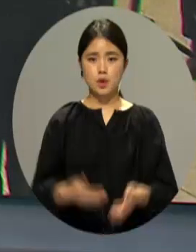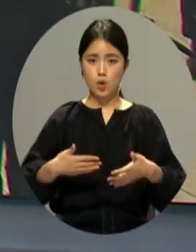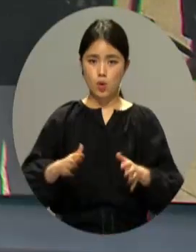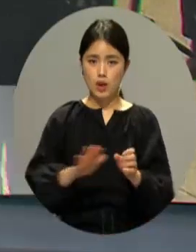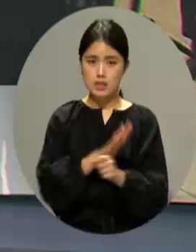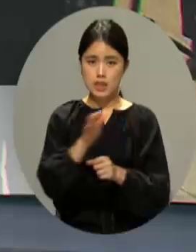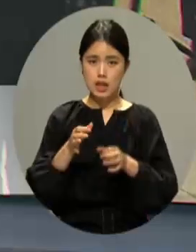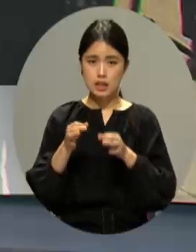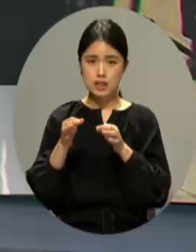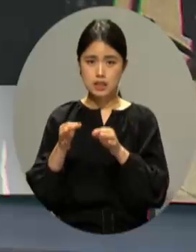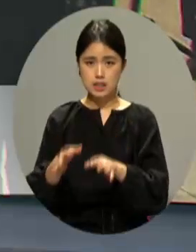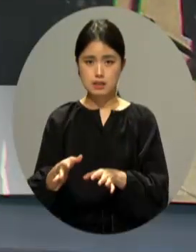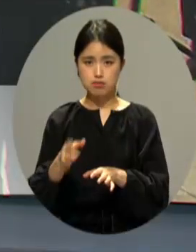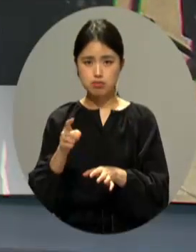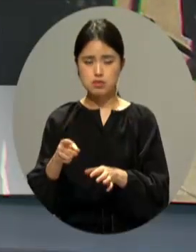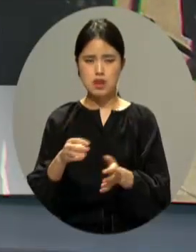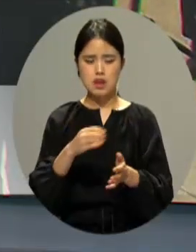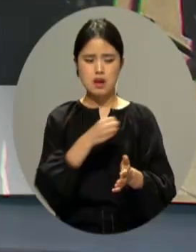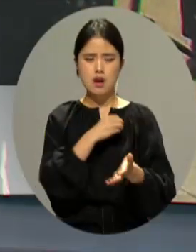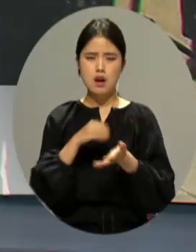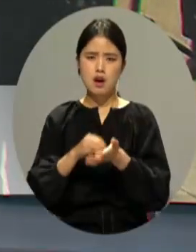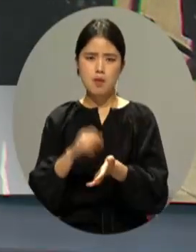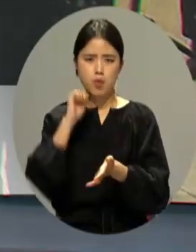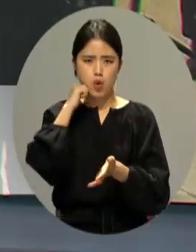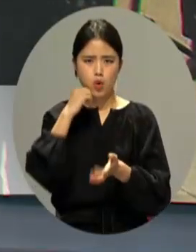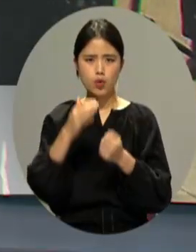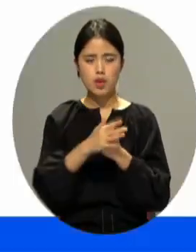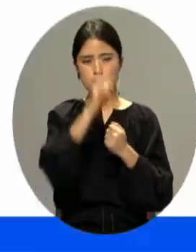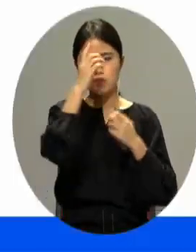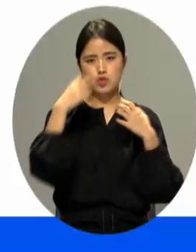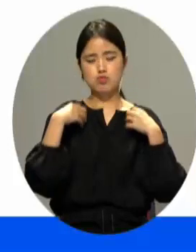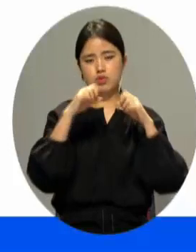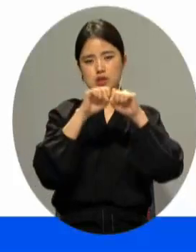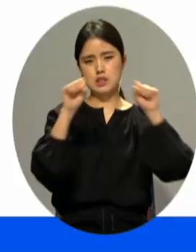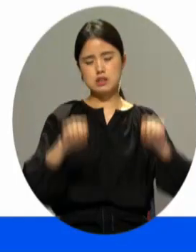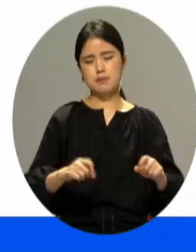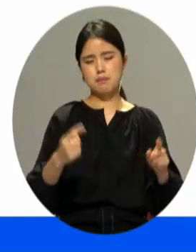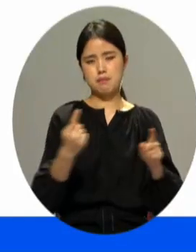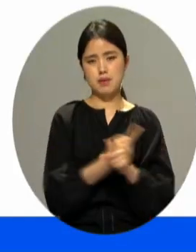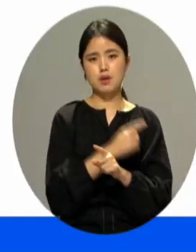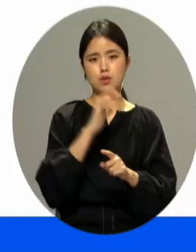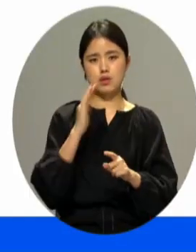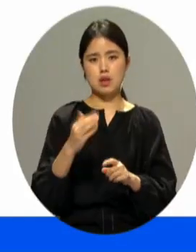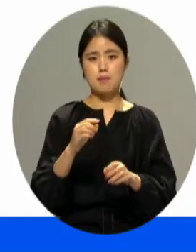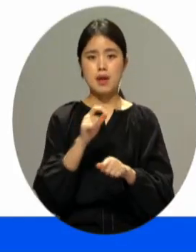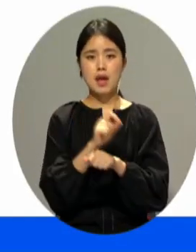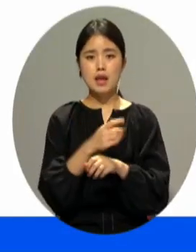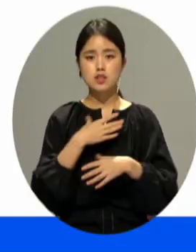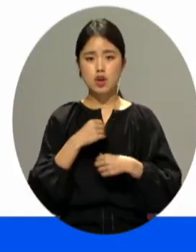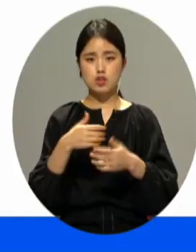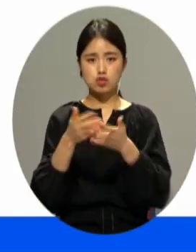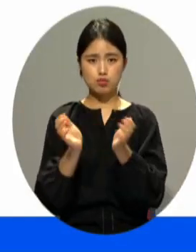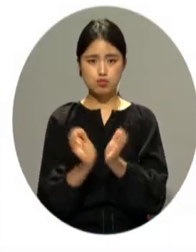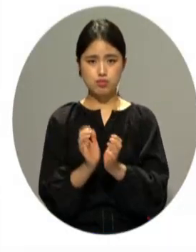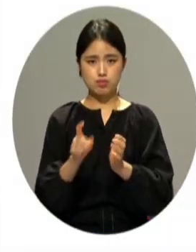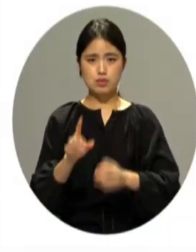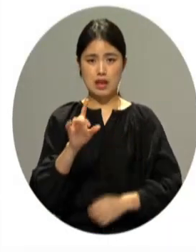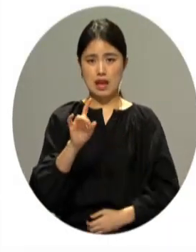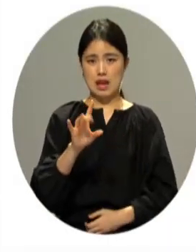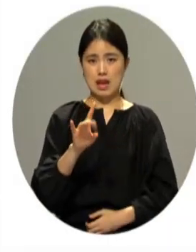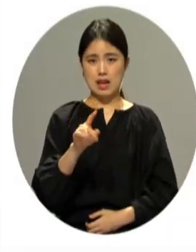고향 사랑 기부자의 가입이 불편하다는 지적에 따라 정부가 시스템을 개편합니다 행정안전부는 유일한